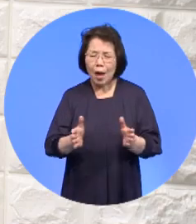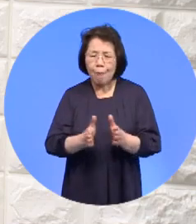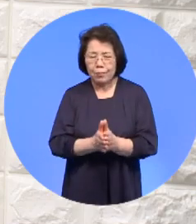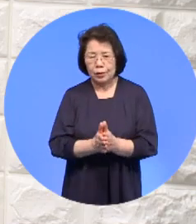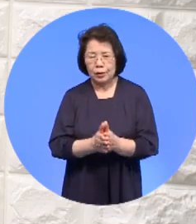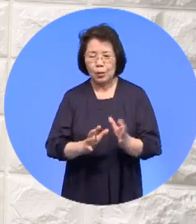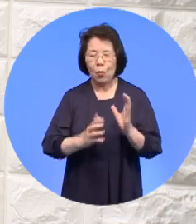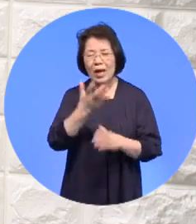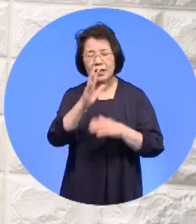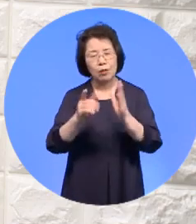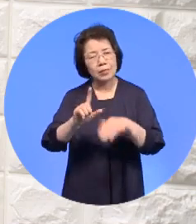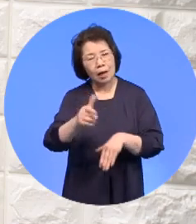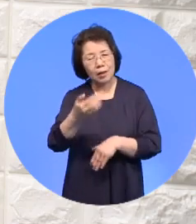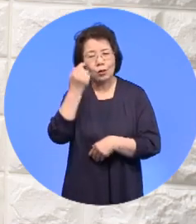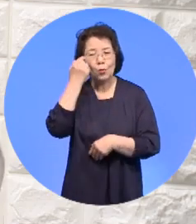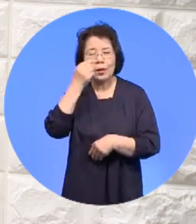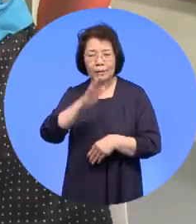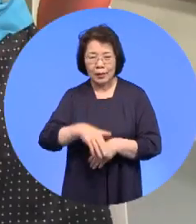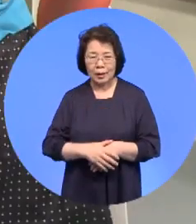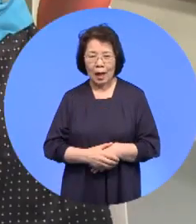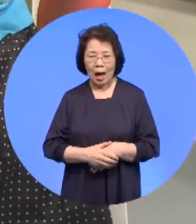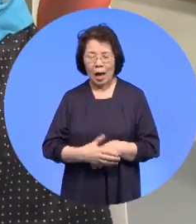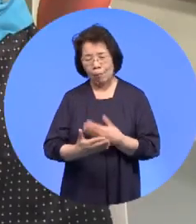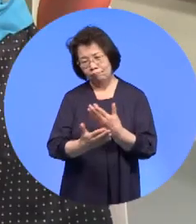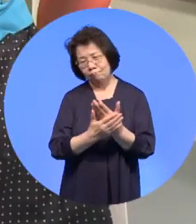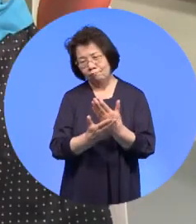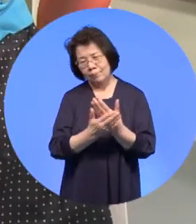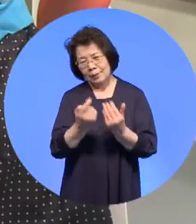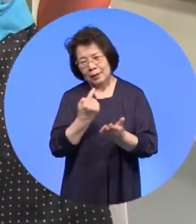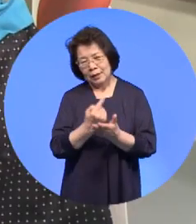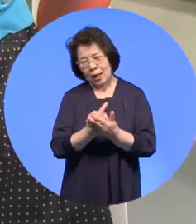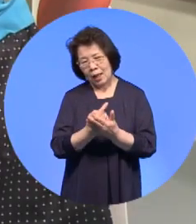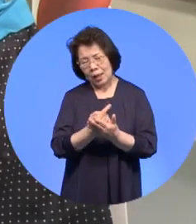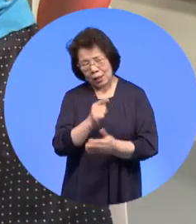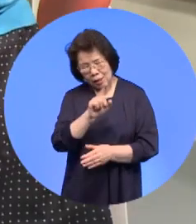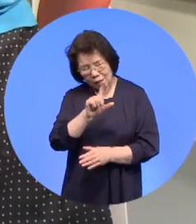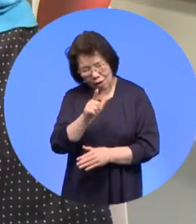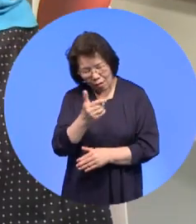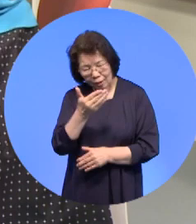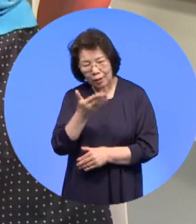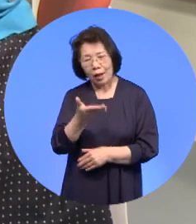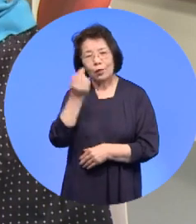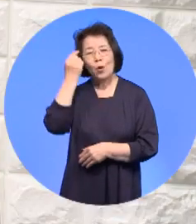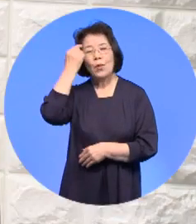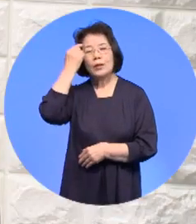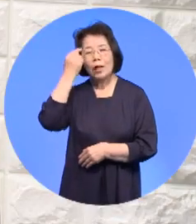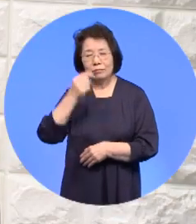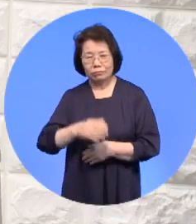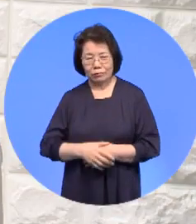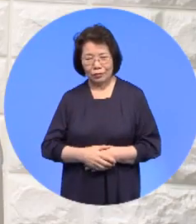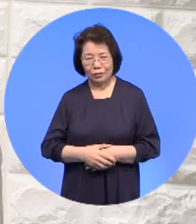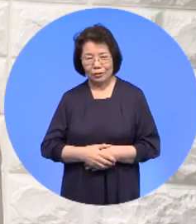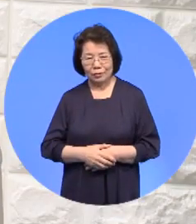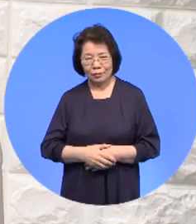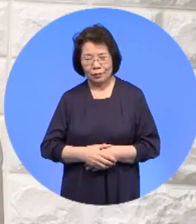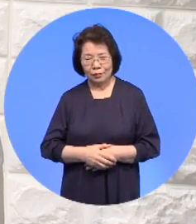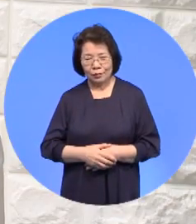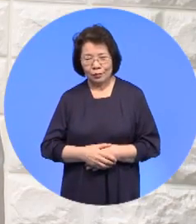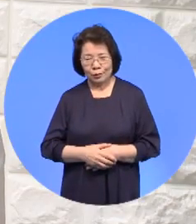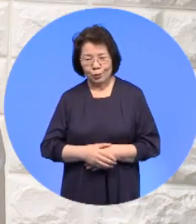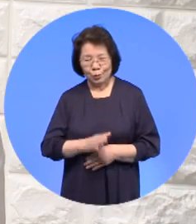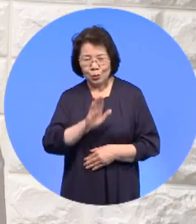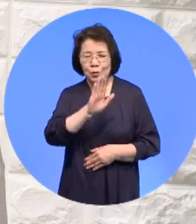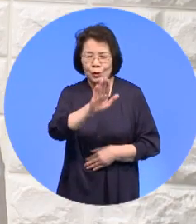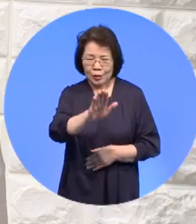結局別々集めてなんかなんていうのを体裁だけ保って思ってるんですよ来週全部見